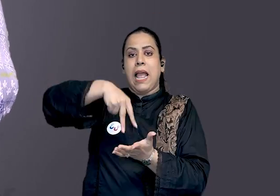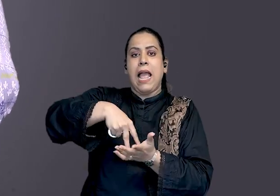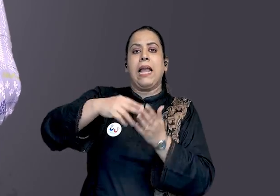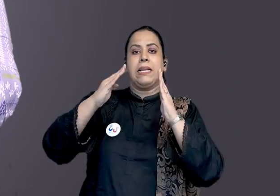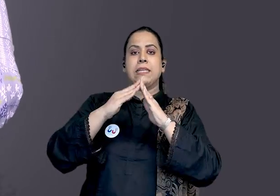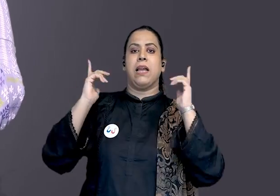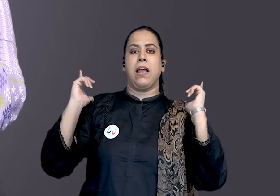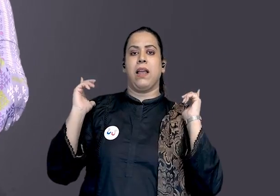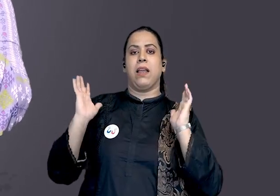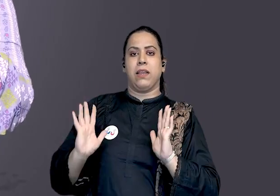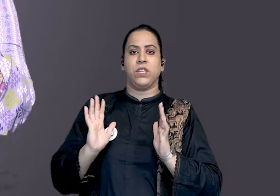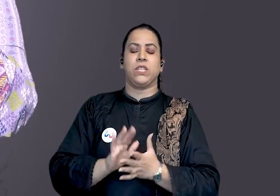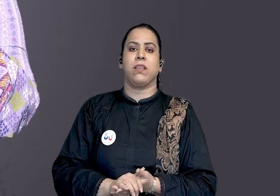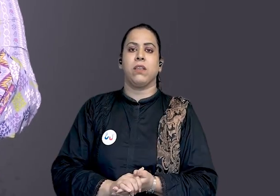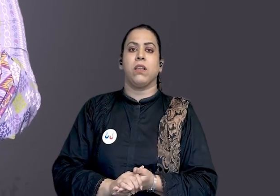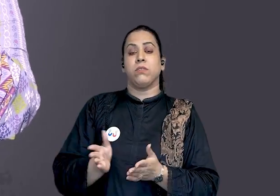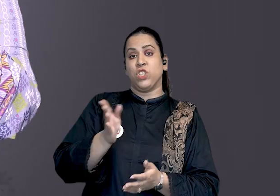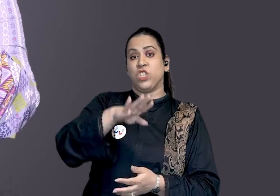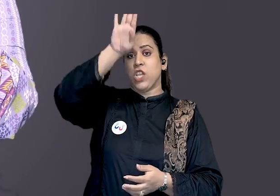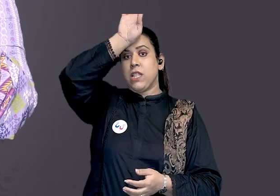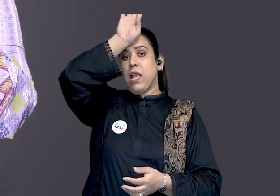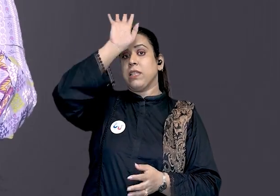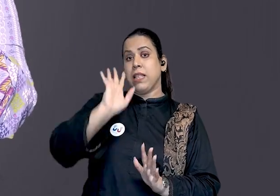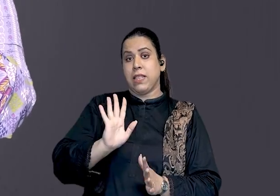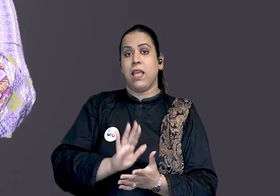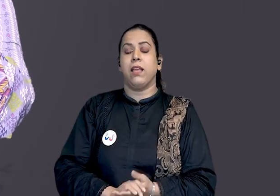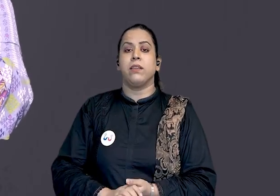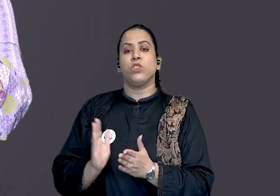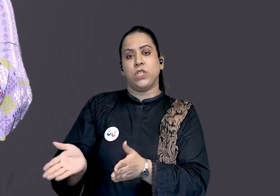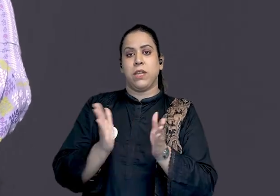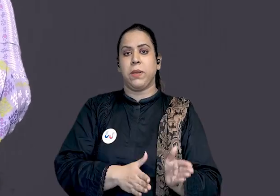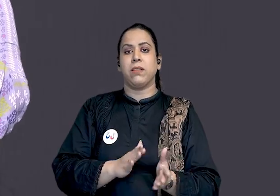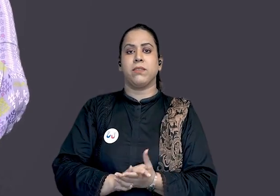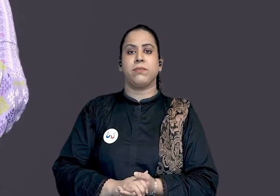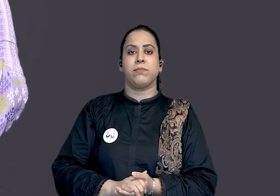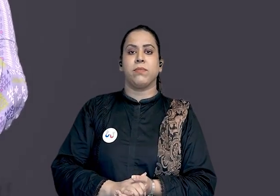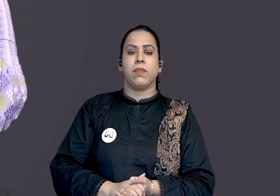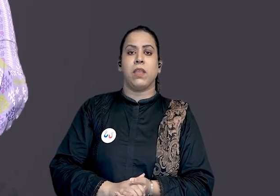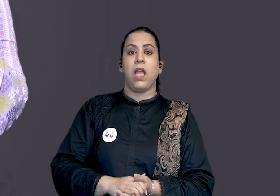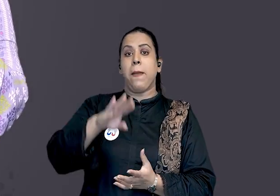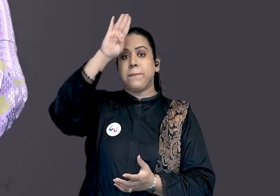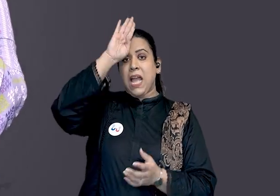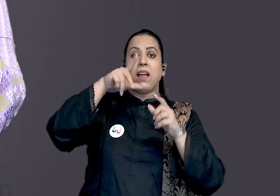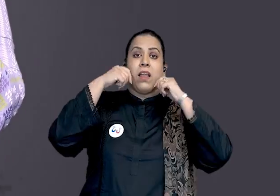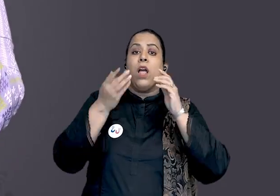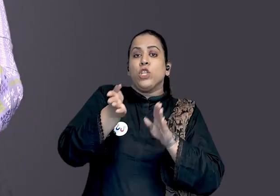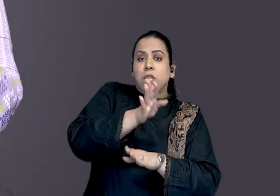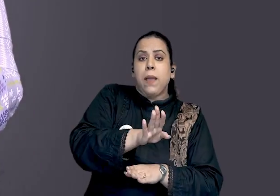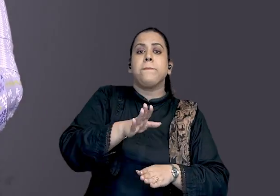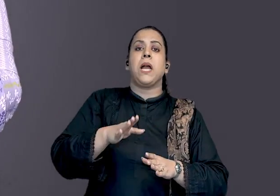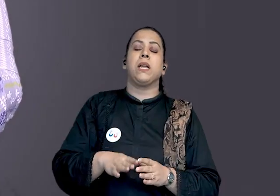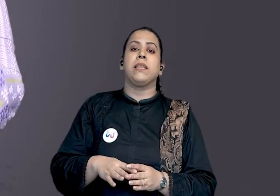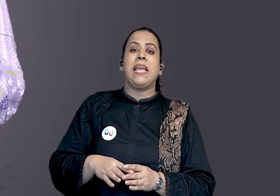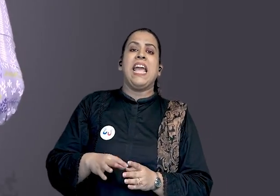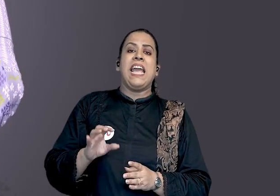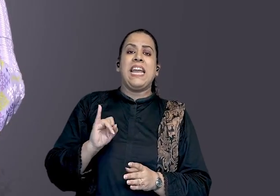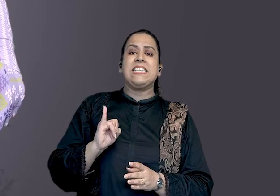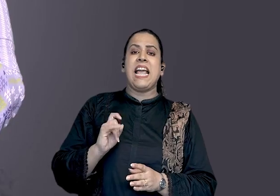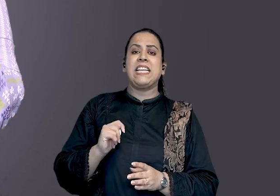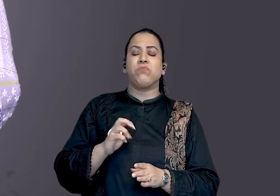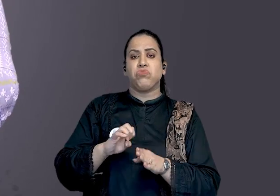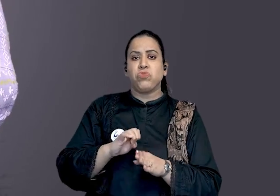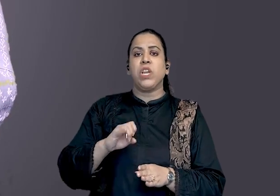वह शहज़ादा था. फिर उसके बाद ये महाराजा रंजीत सिंह के कुछ इटालियन जनरल्स थे,